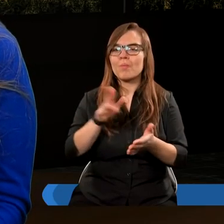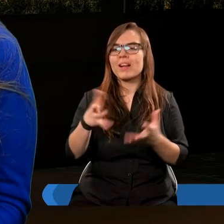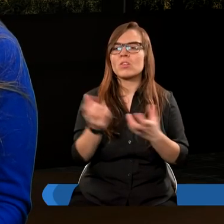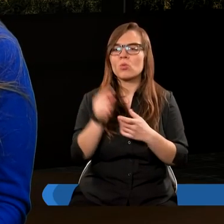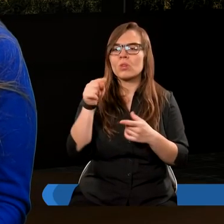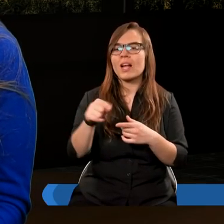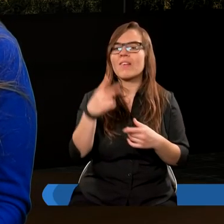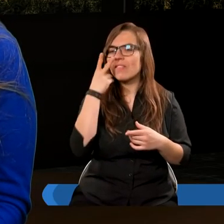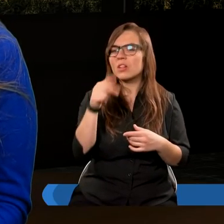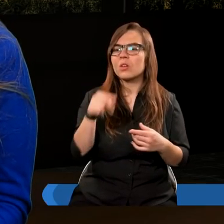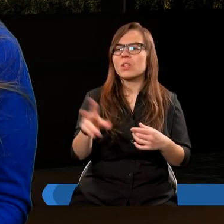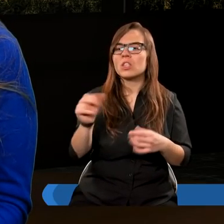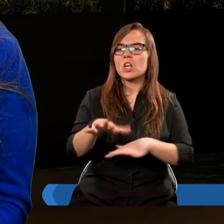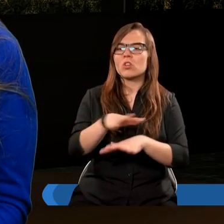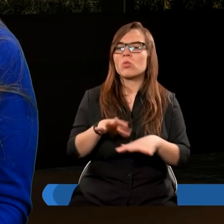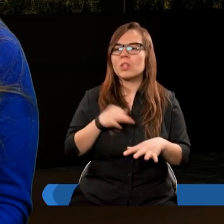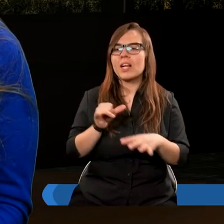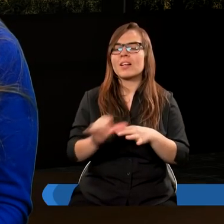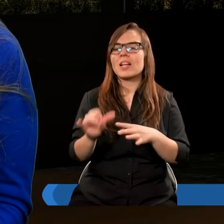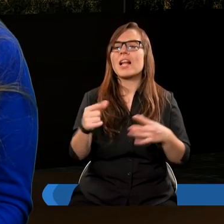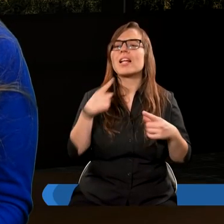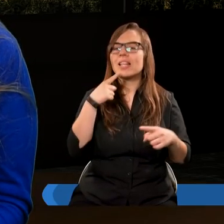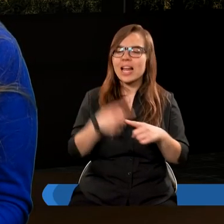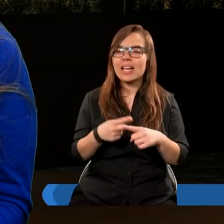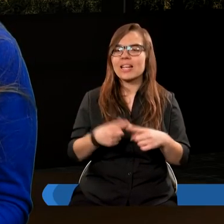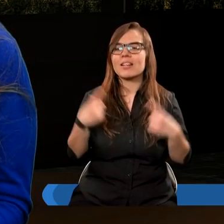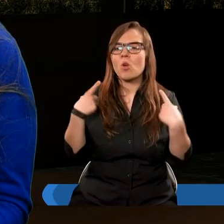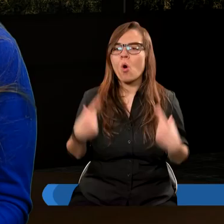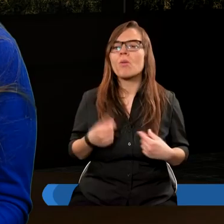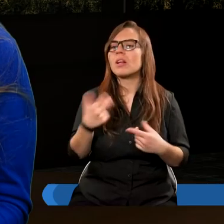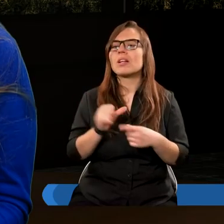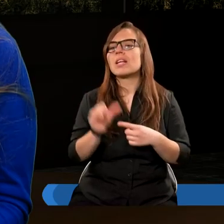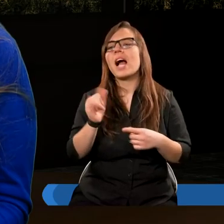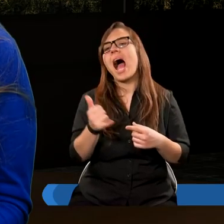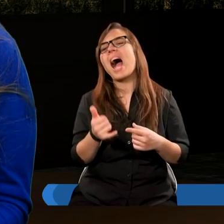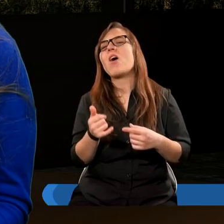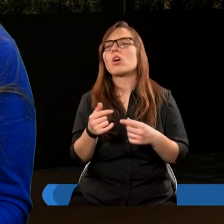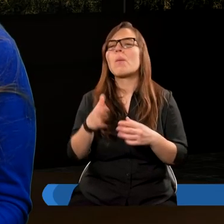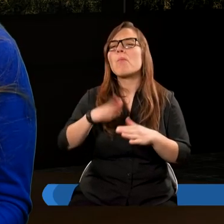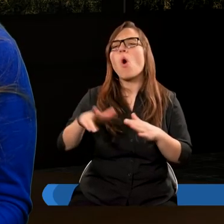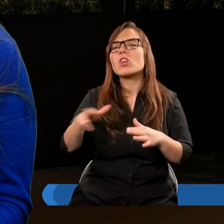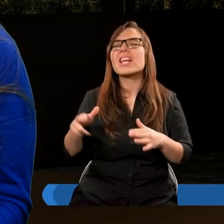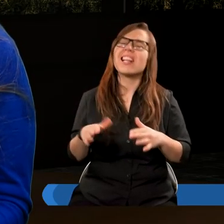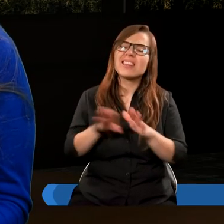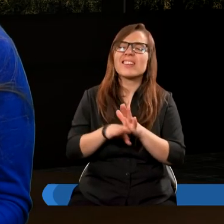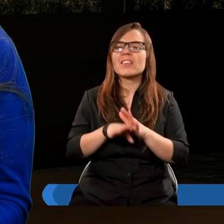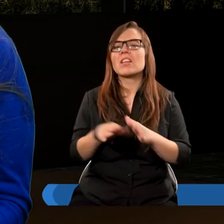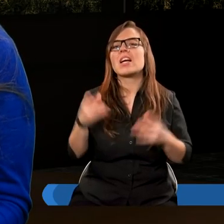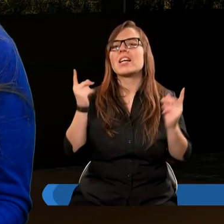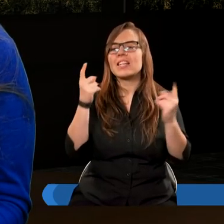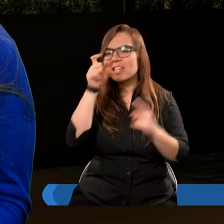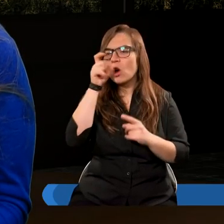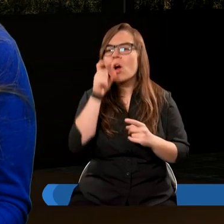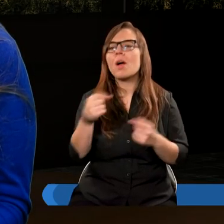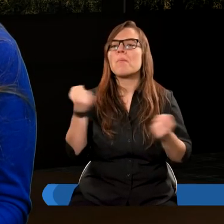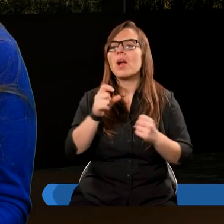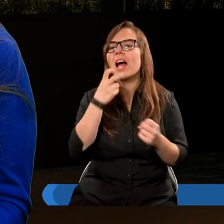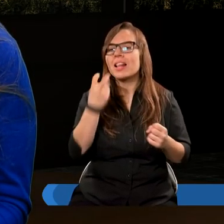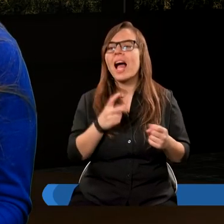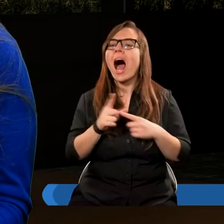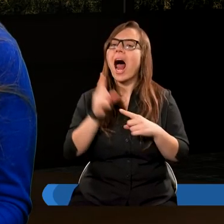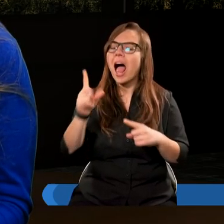Więc widzimy tutaj, że ten Duch jest osobą decyzyjną. To nie jest jakaś podrzędna istota, to nie jest jakaś tylko moc czy energia,